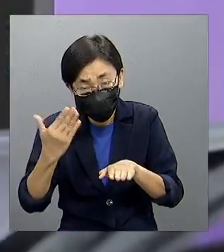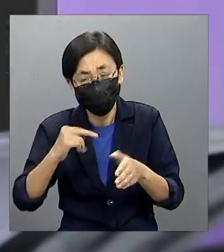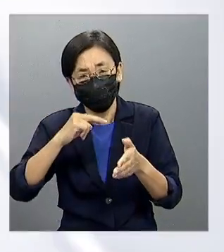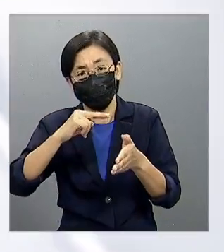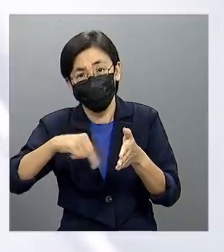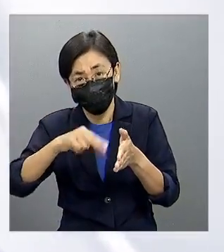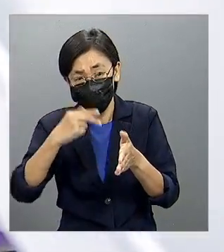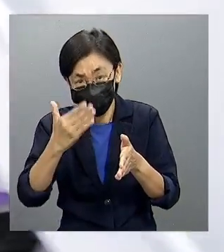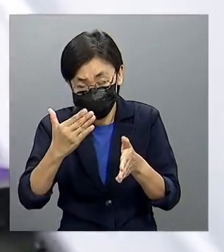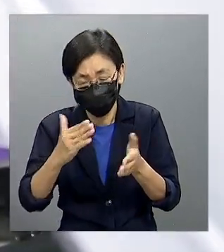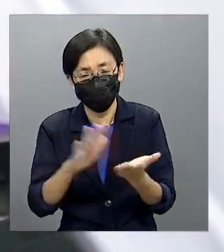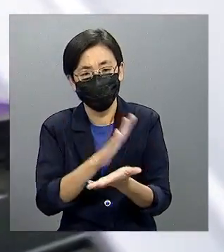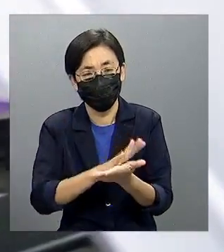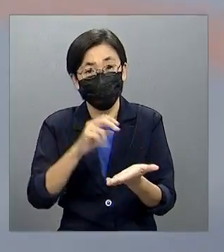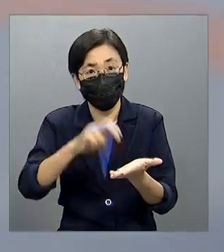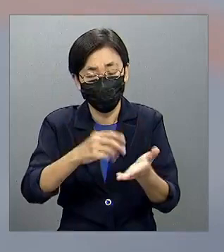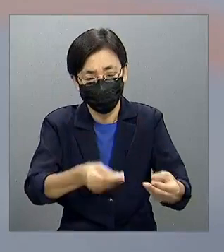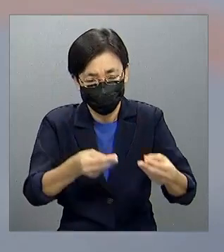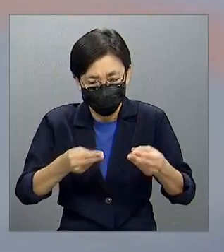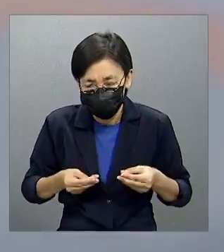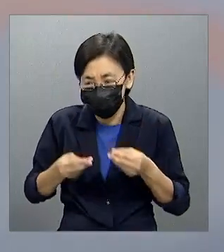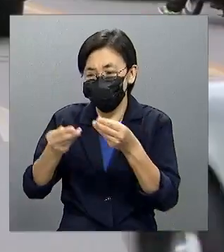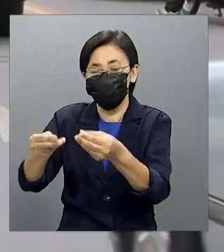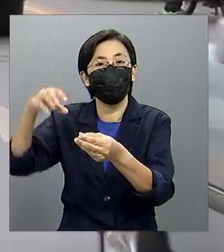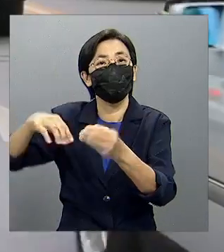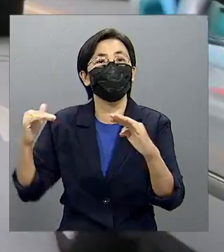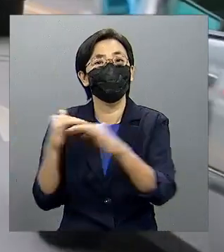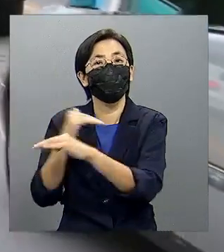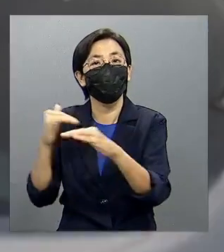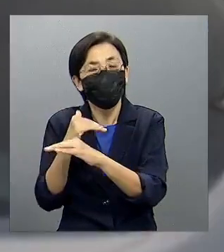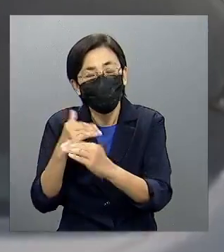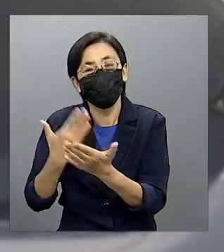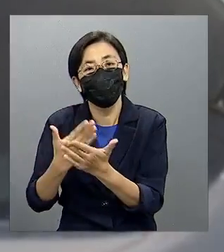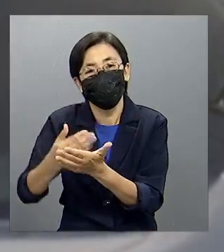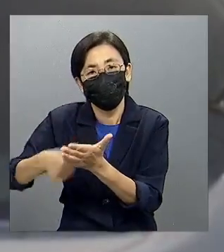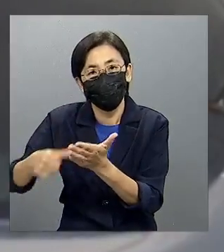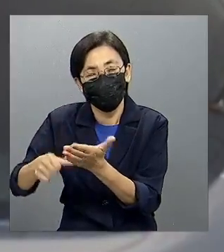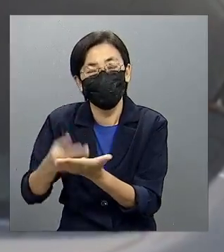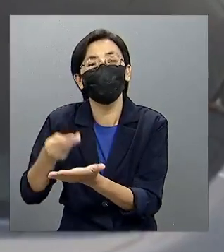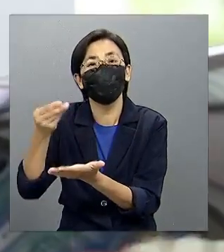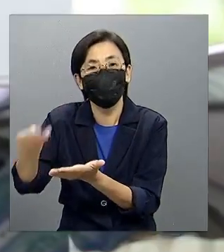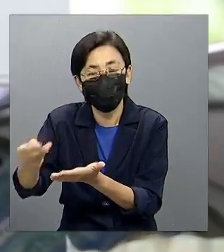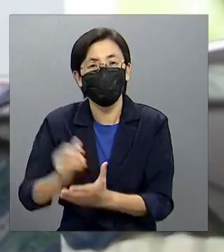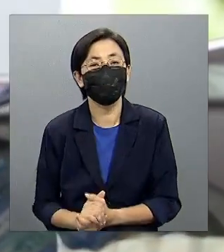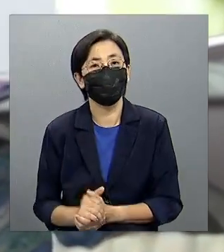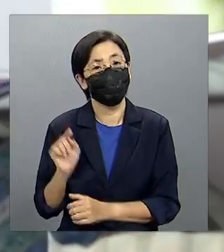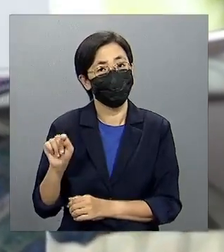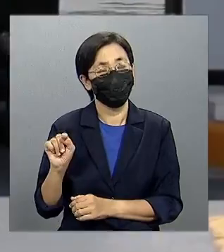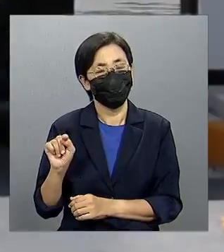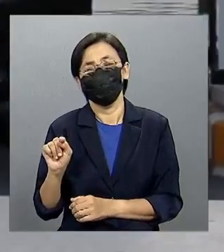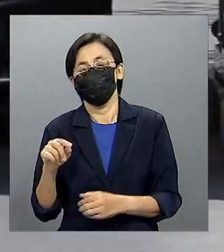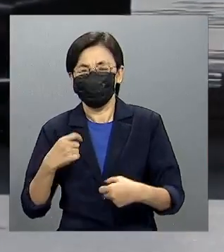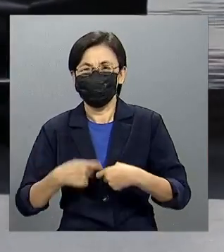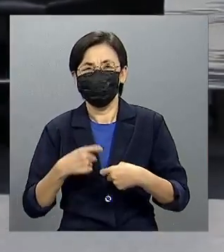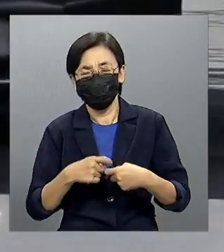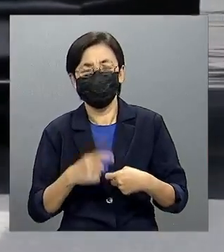านตรวจสภาพรถเอกชนเนี่ยมายื่นประกอบการชำระภาษีนะครับซึ่งก็อาจจะไม่มีความสะดวกสบายกรมการขนส่ง